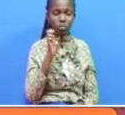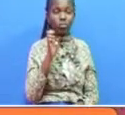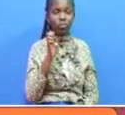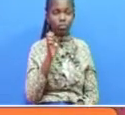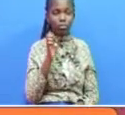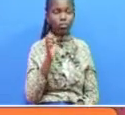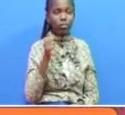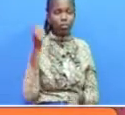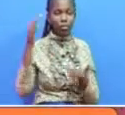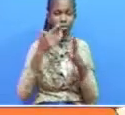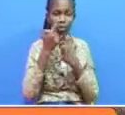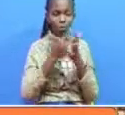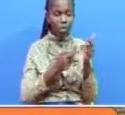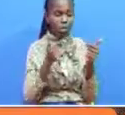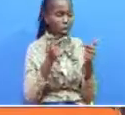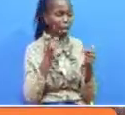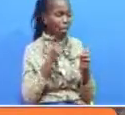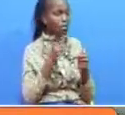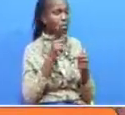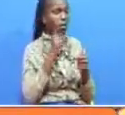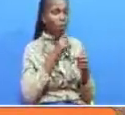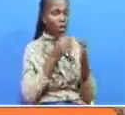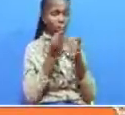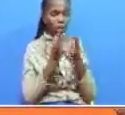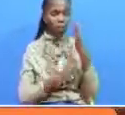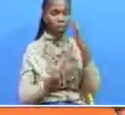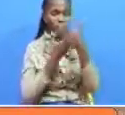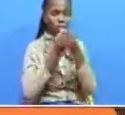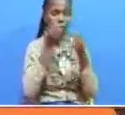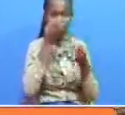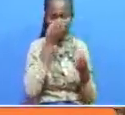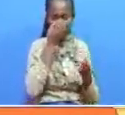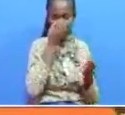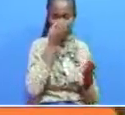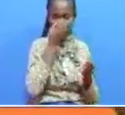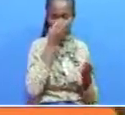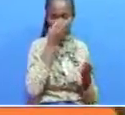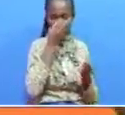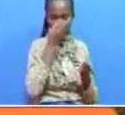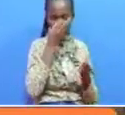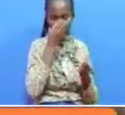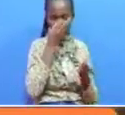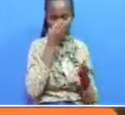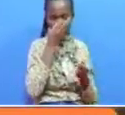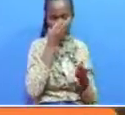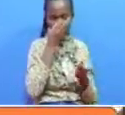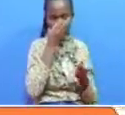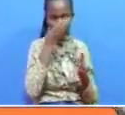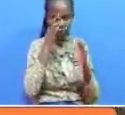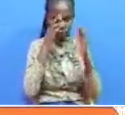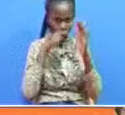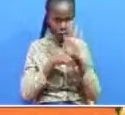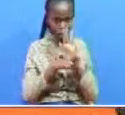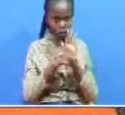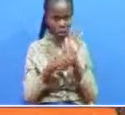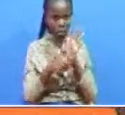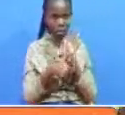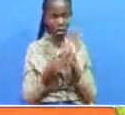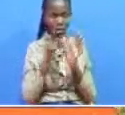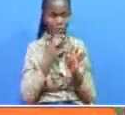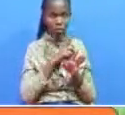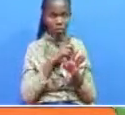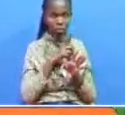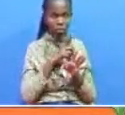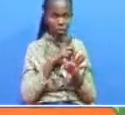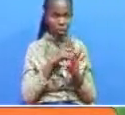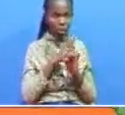Mutuse na kenu waweta mwikanisi wa uta uodhela hedho wa munini wa Musumbi William Ruto no kwa kakona nyandaya mbutho kulakwe munini wake na